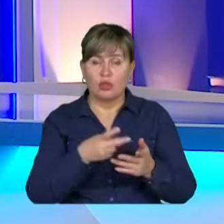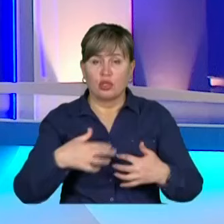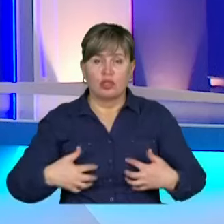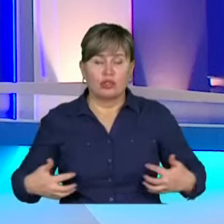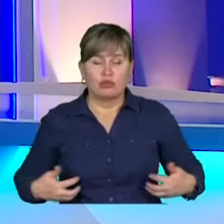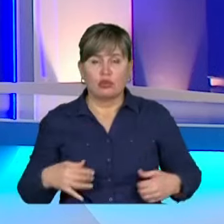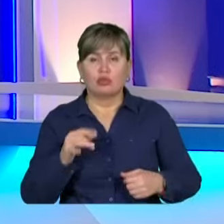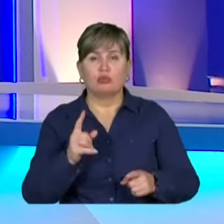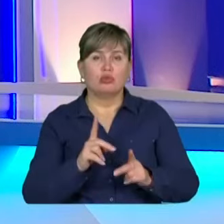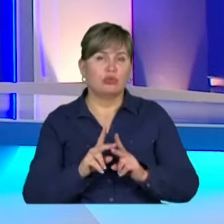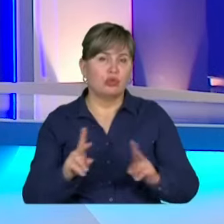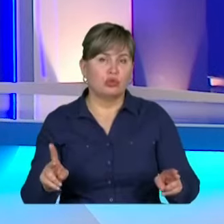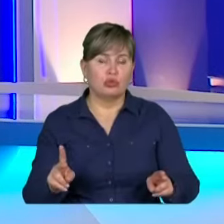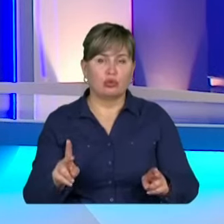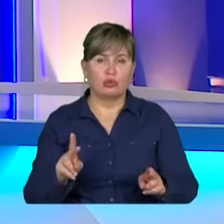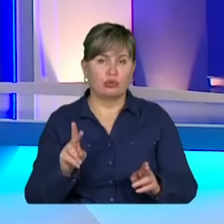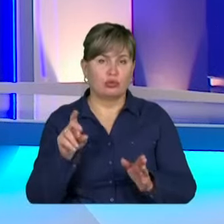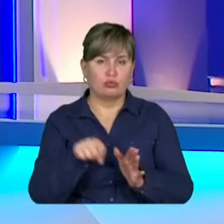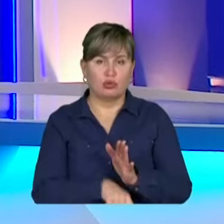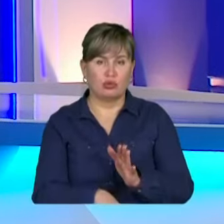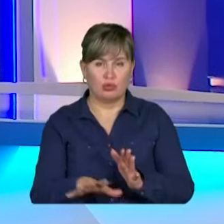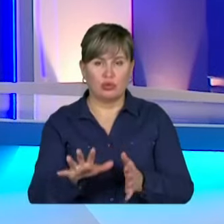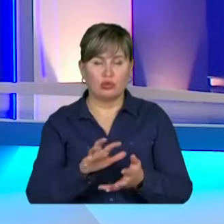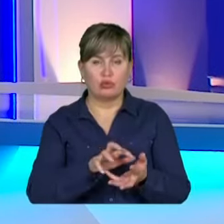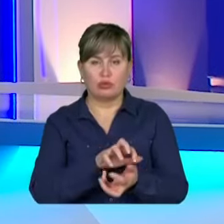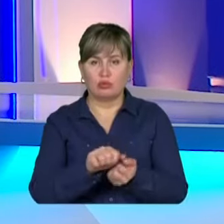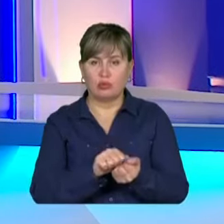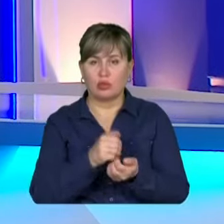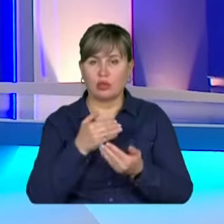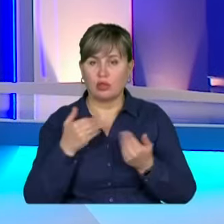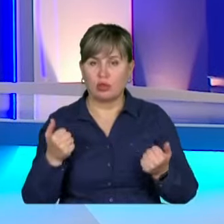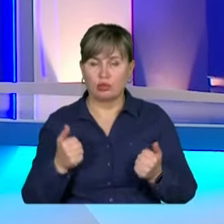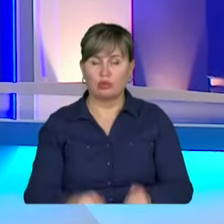почему никто не утилизировал трупы? Подробности у Нургуль Алиной.